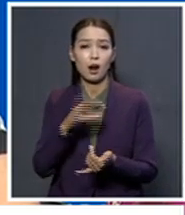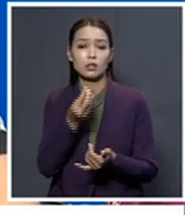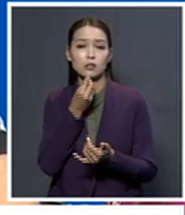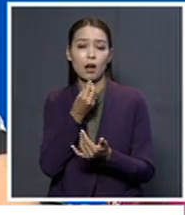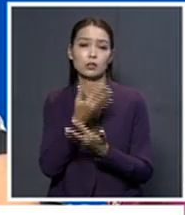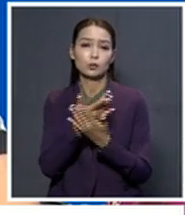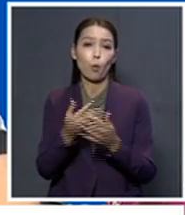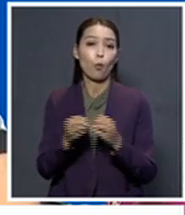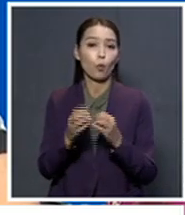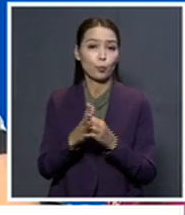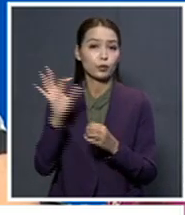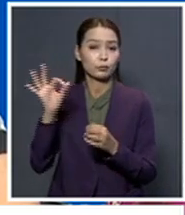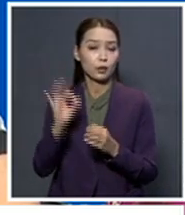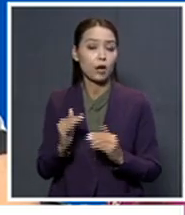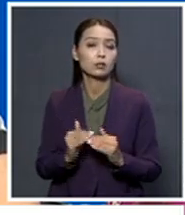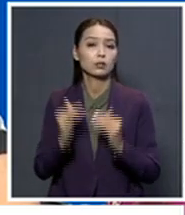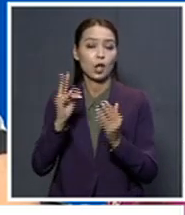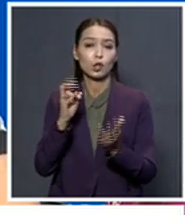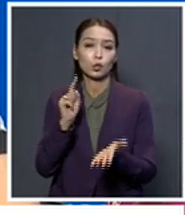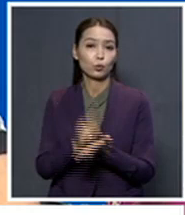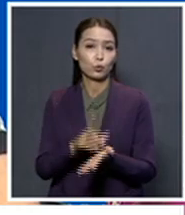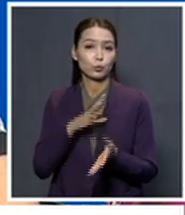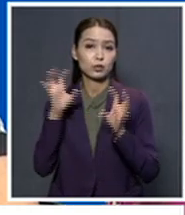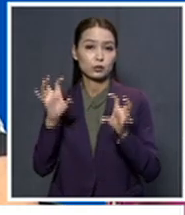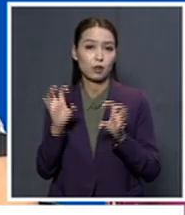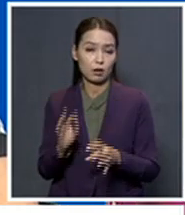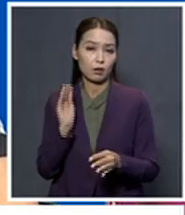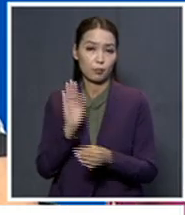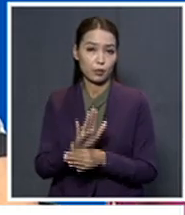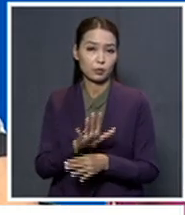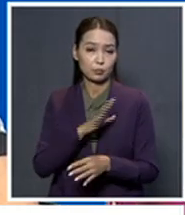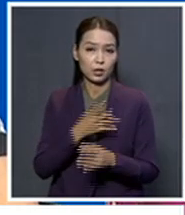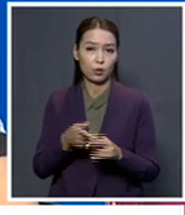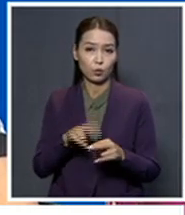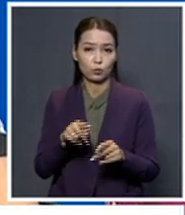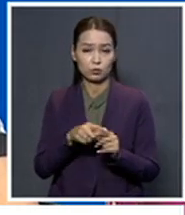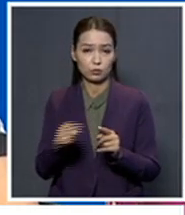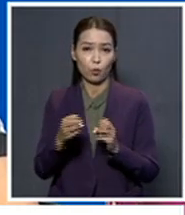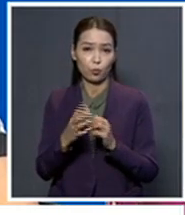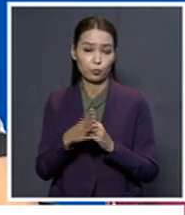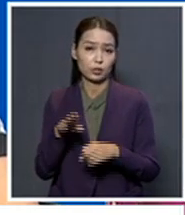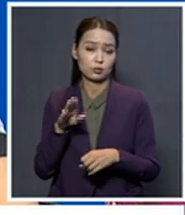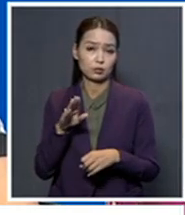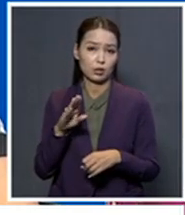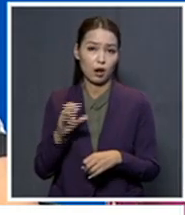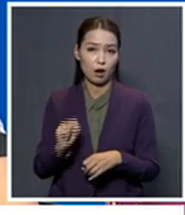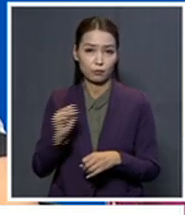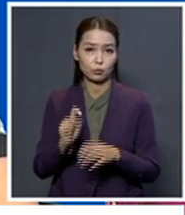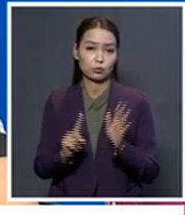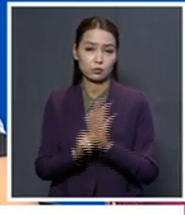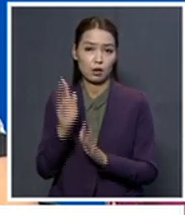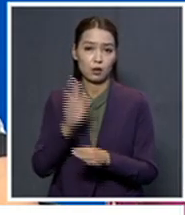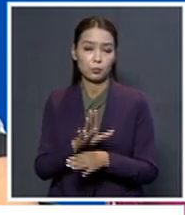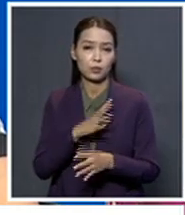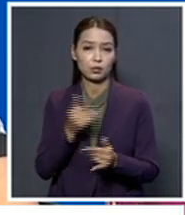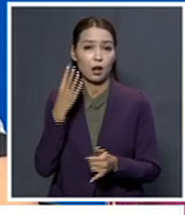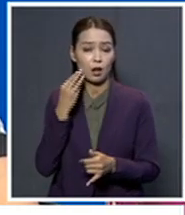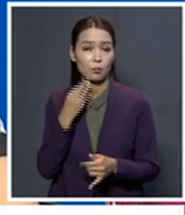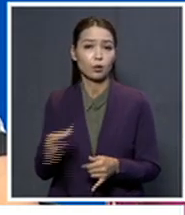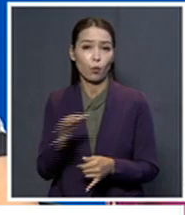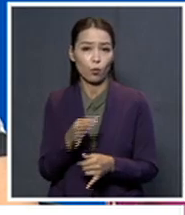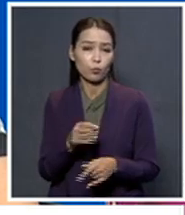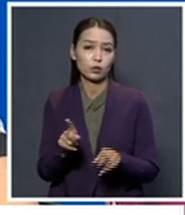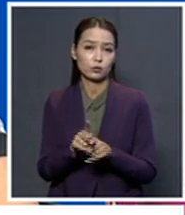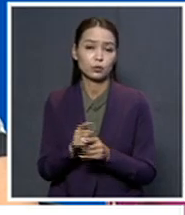азық-түліктерге 15%-дан жоғары көтермеу туралы заң тек осы жылдың 15 тамызынан бастап күшіне енді. Бұдан бөлек Алматы және Алматы облысының